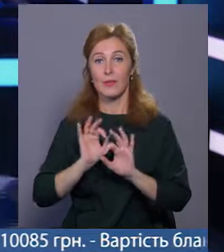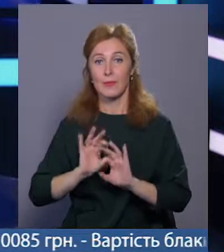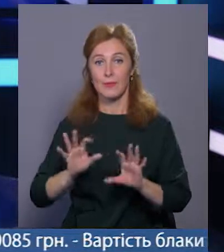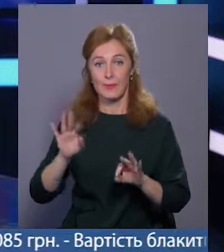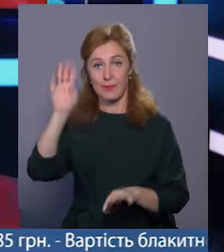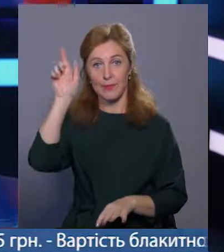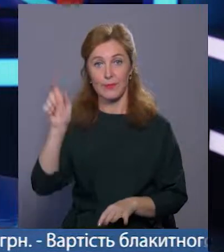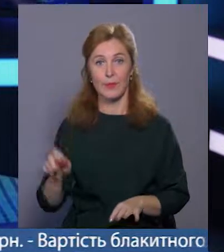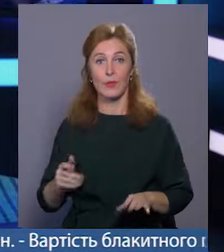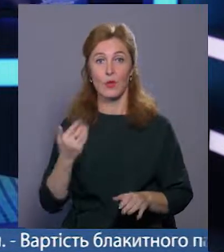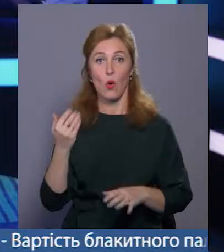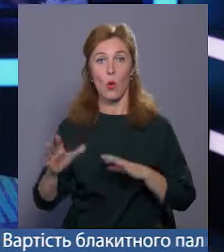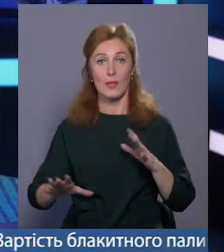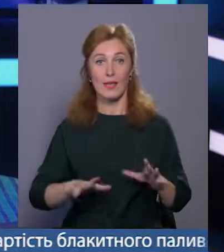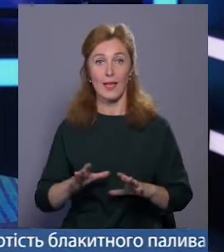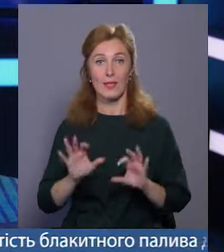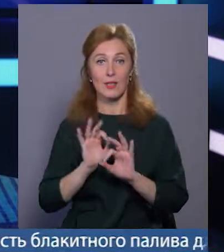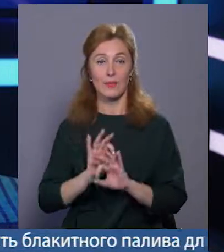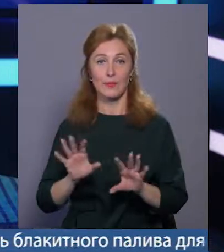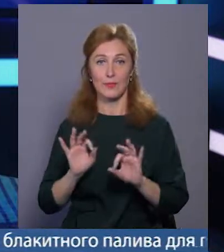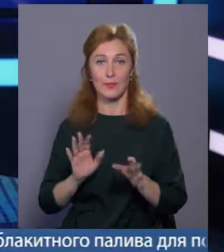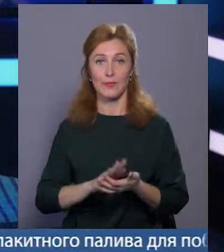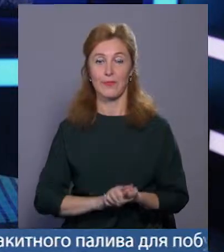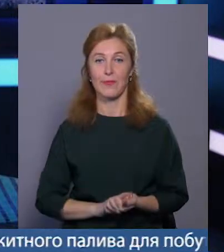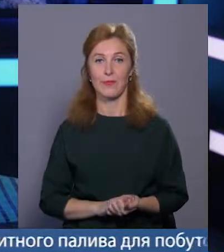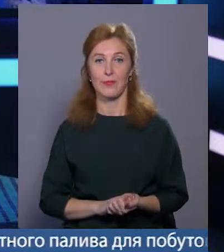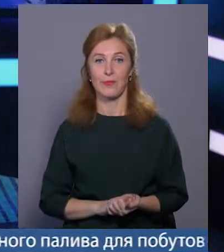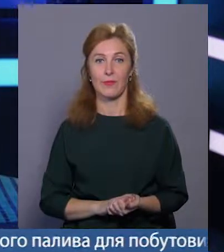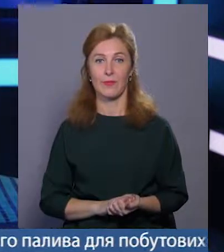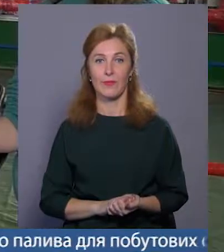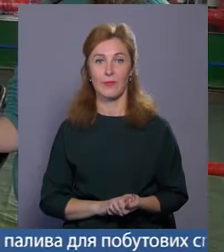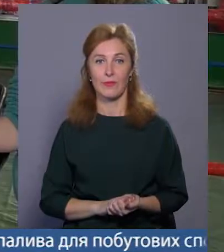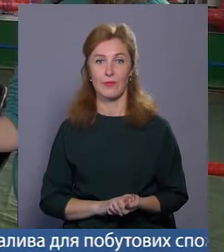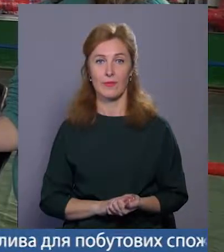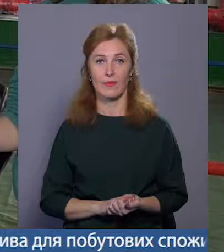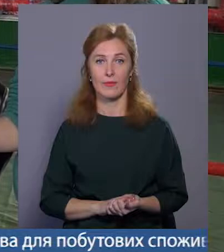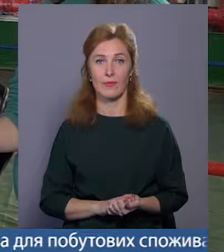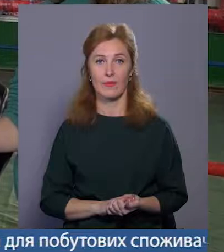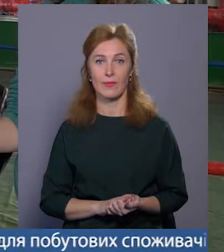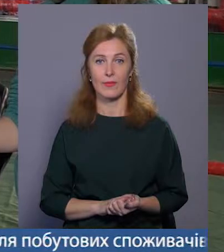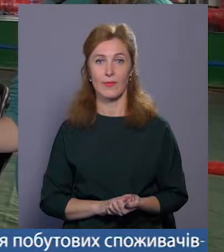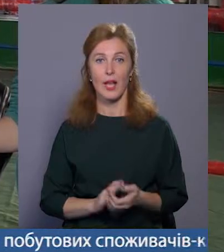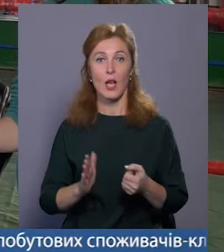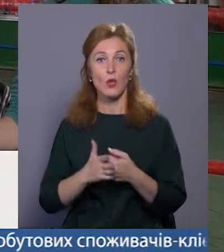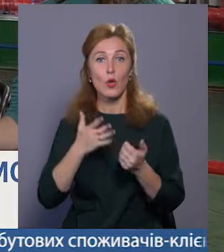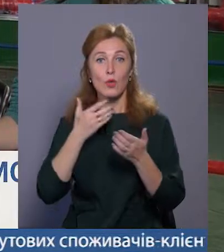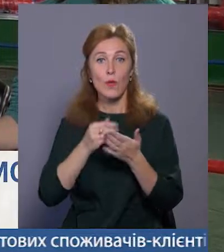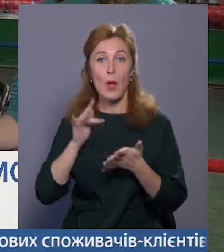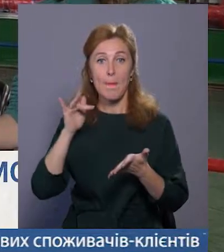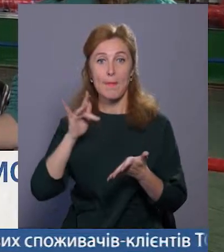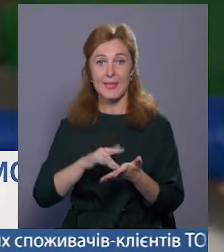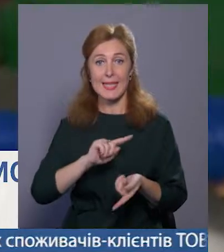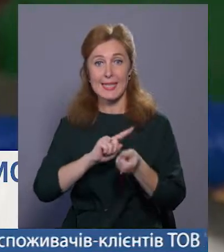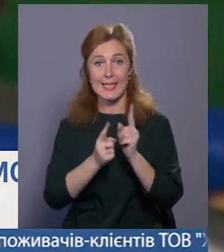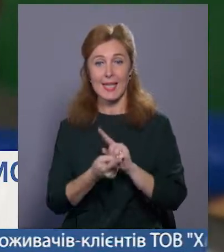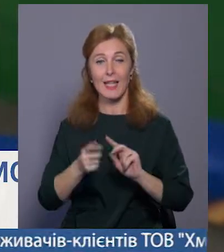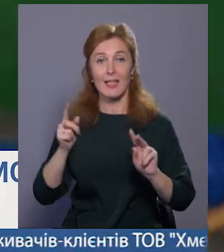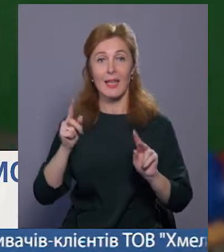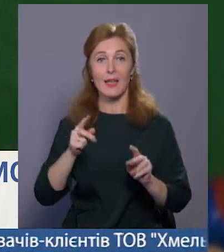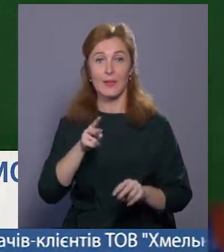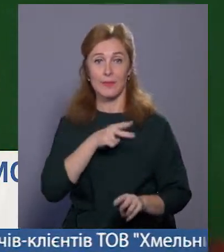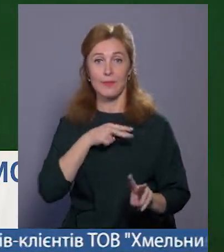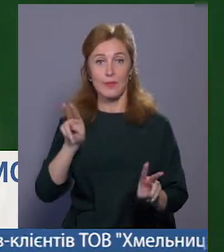та його тренер поділилися із моєю колегою Тетяною Самсонюк. До своєї мети стати медалістом чемпіонату Європи